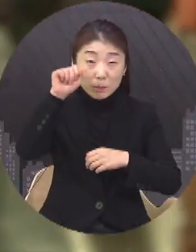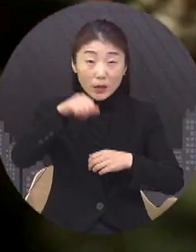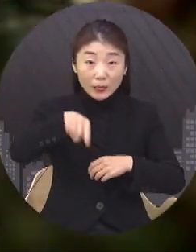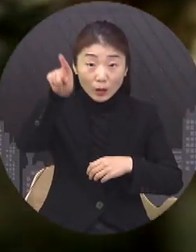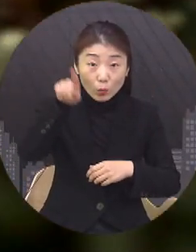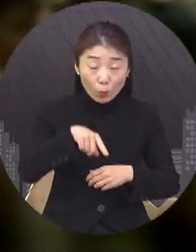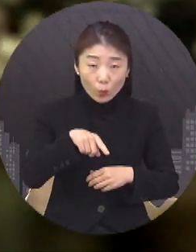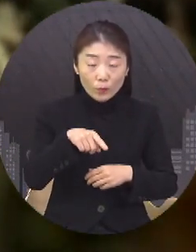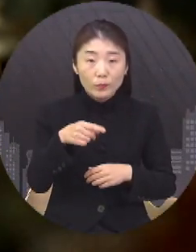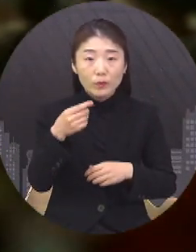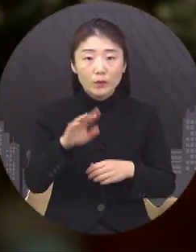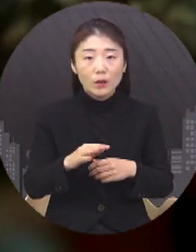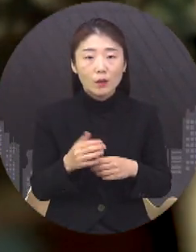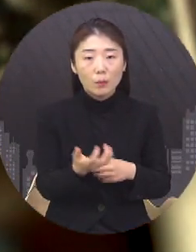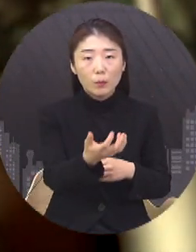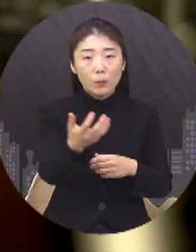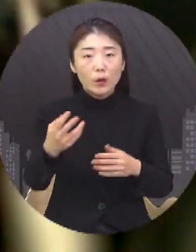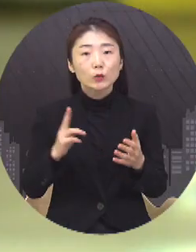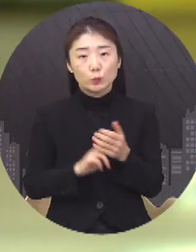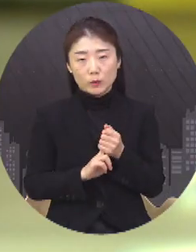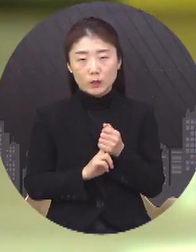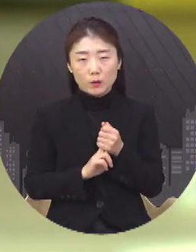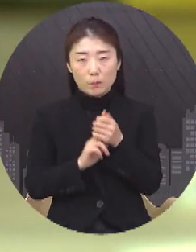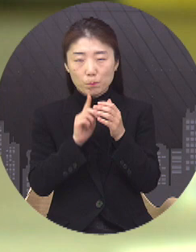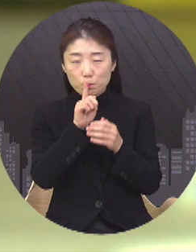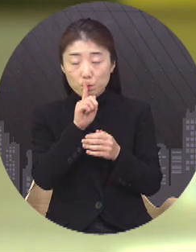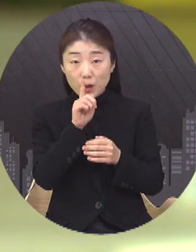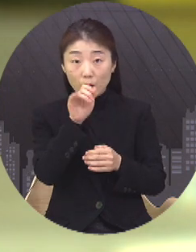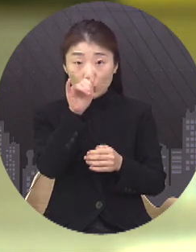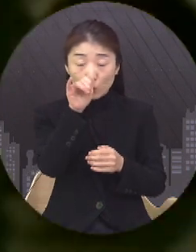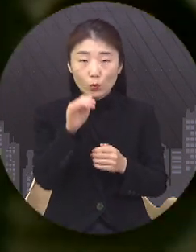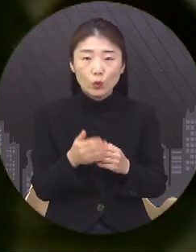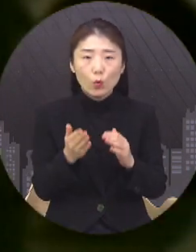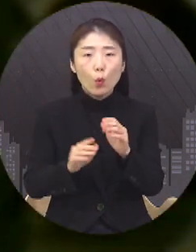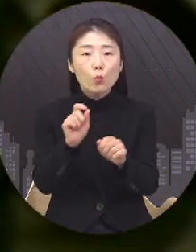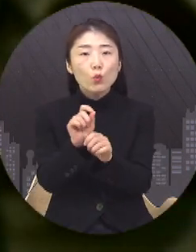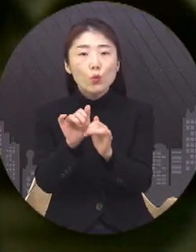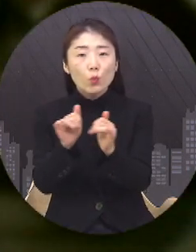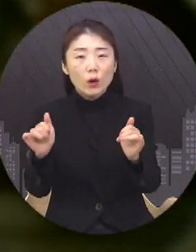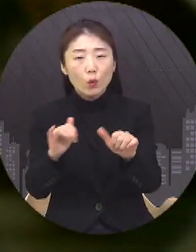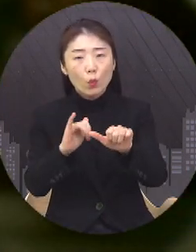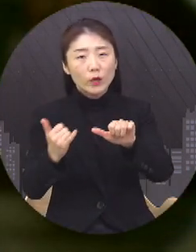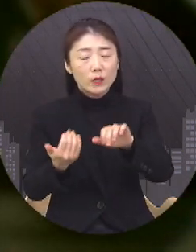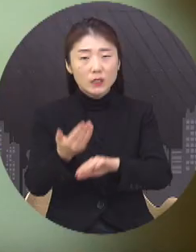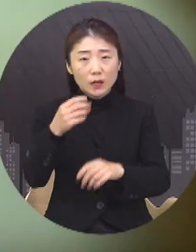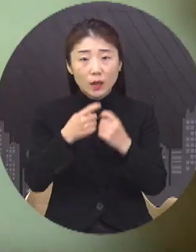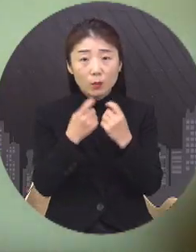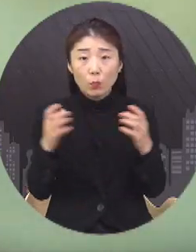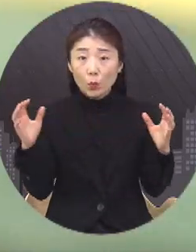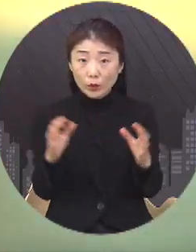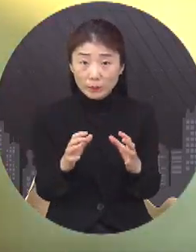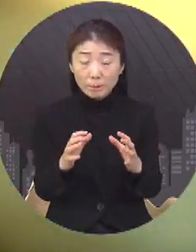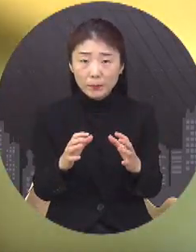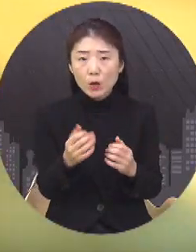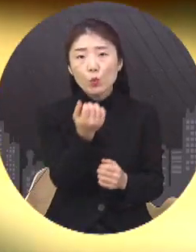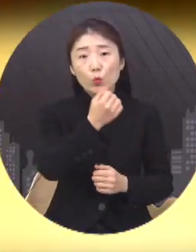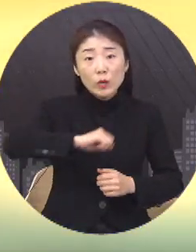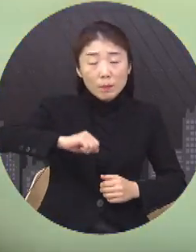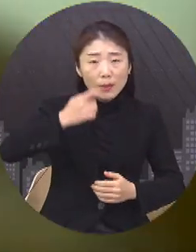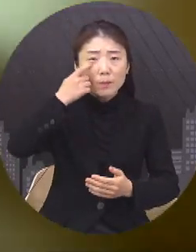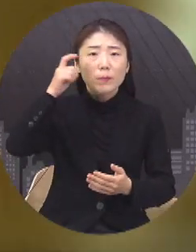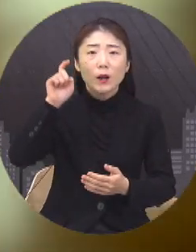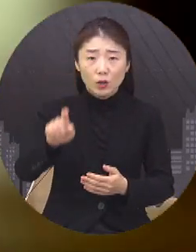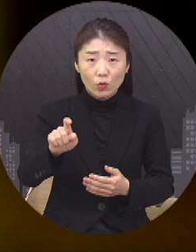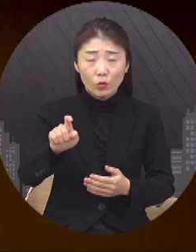구로 선을 숨진 심히 방역에 최선인 공무원들이 무인 이상 4.5 인 금지 조치를 비판했다 적발된